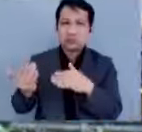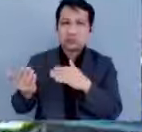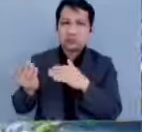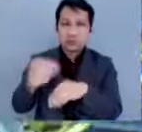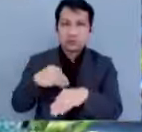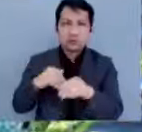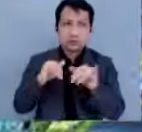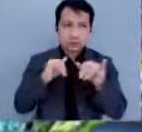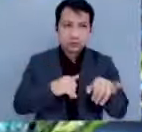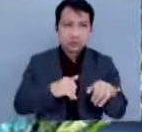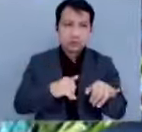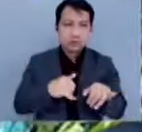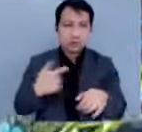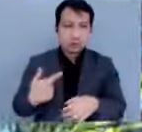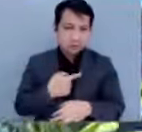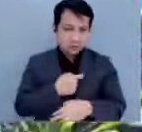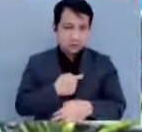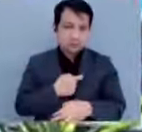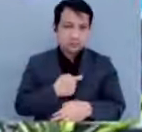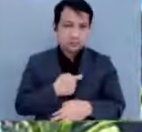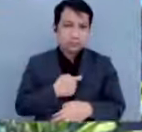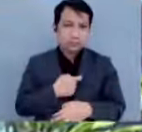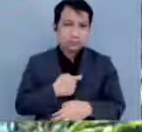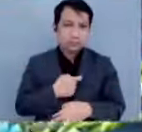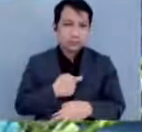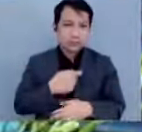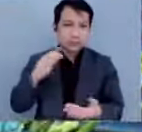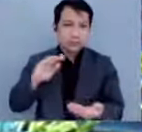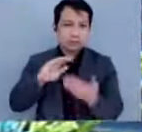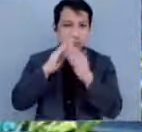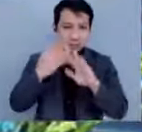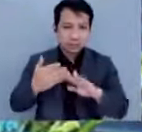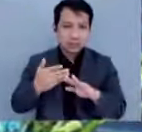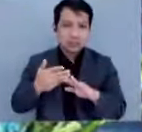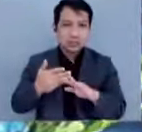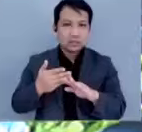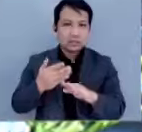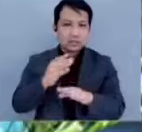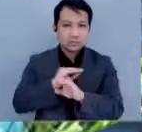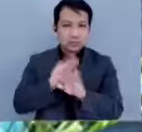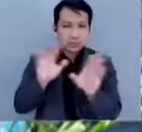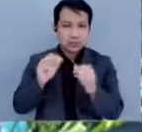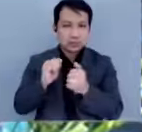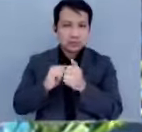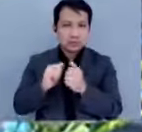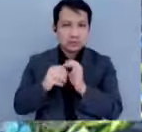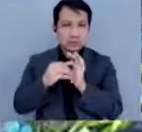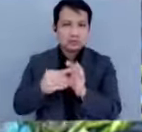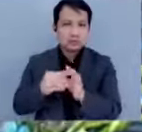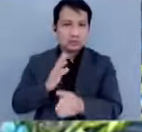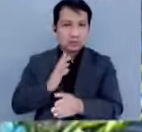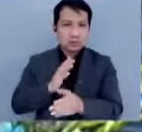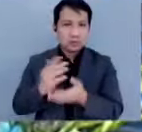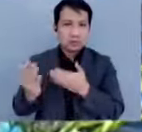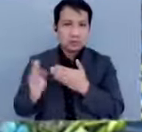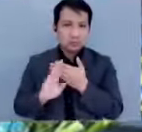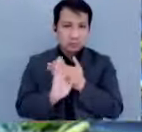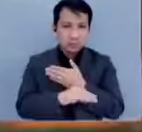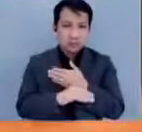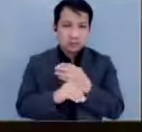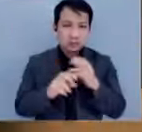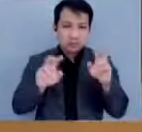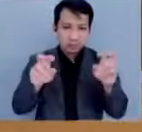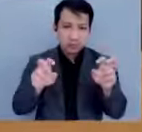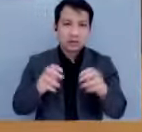ang nanakit sa kanya. For peace of mind lang daw ang pagpapatawad. And it doesn't mean na pwede kang bumalik. Quote,